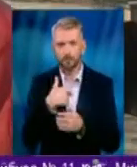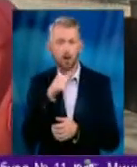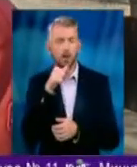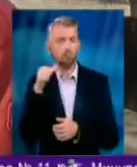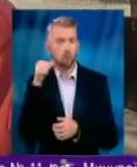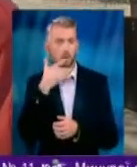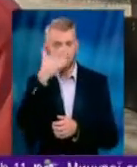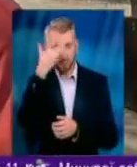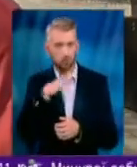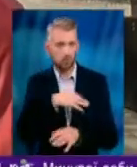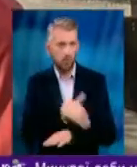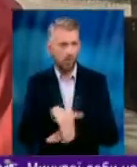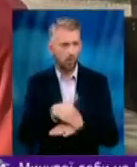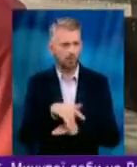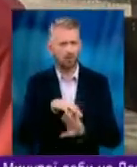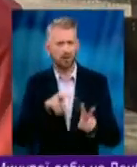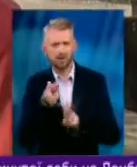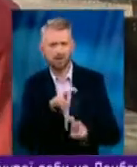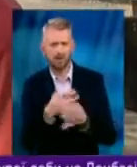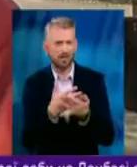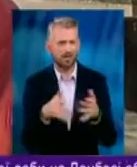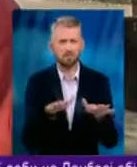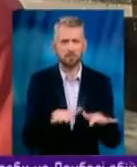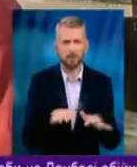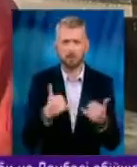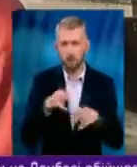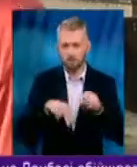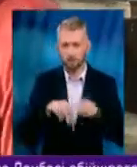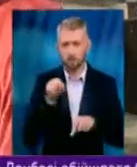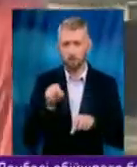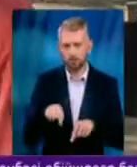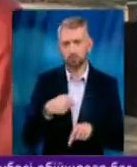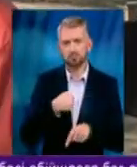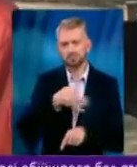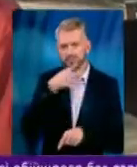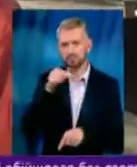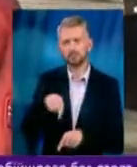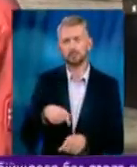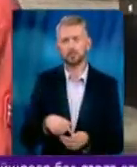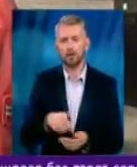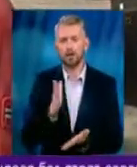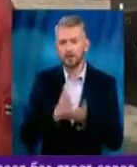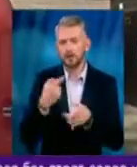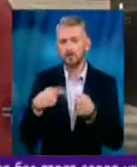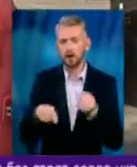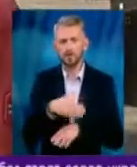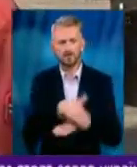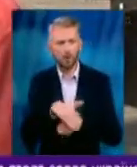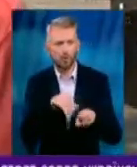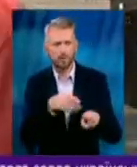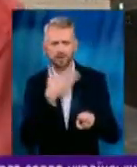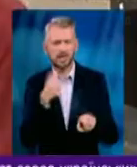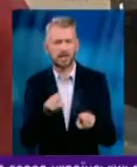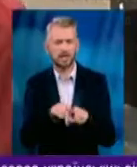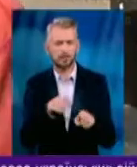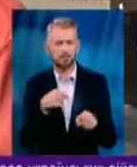літом на вулицях. Искал там разные препятствия, но сейчас построили скейт-парк, а я решил тут кататься. Есть разница, на улицах нет таких